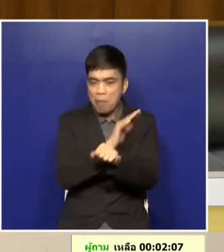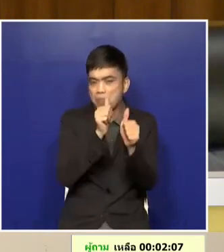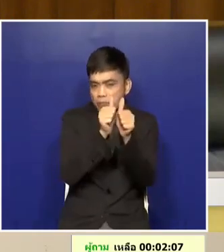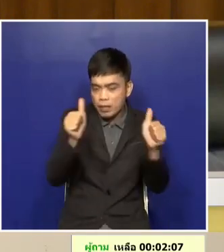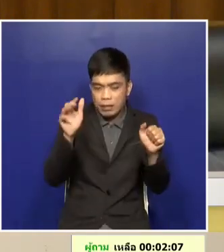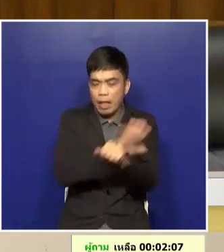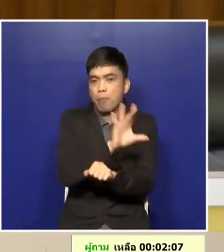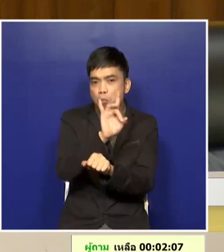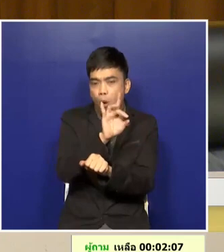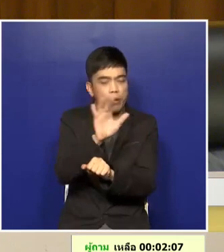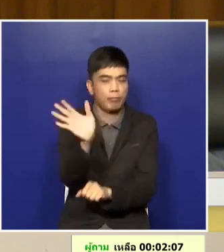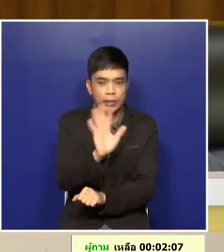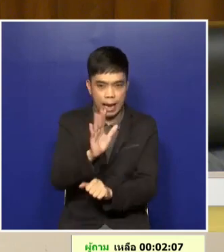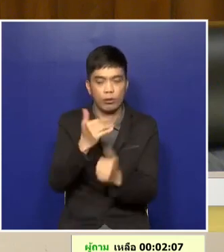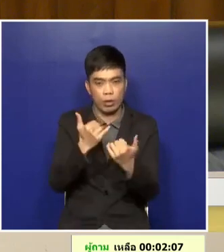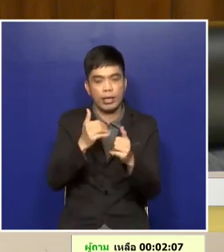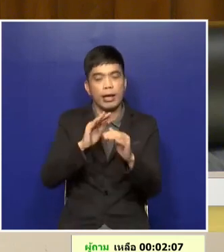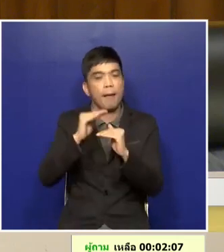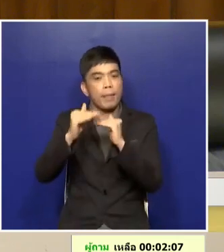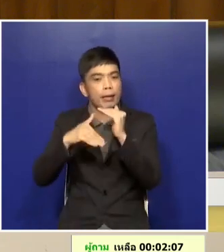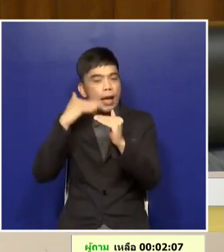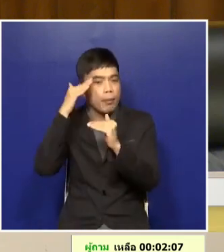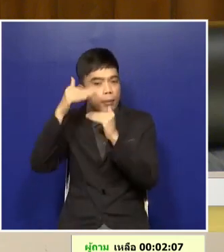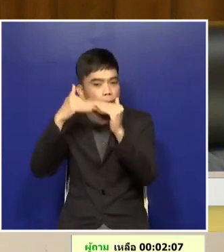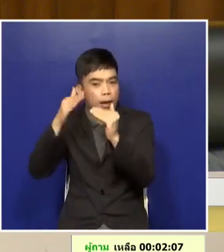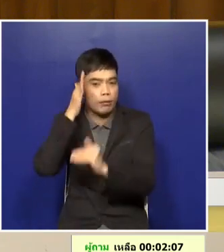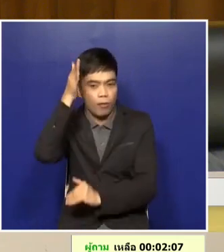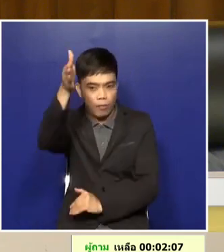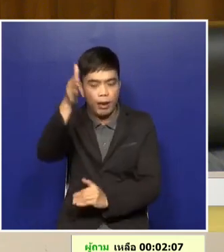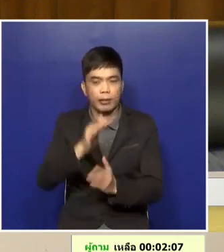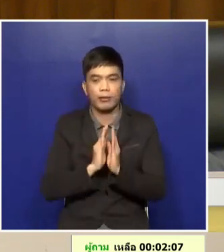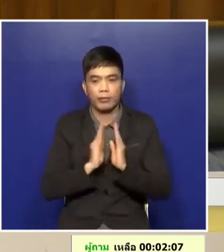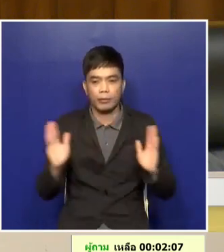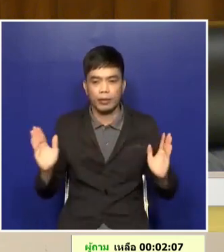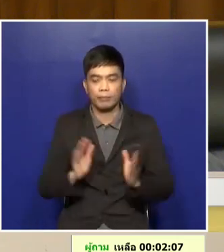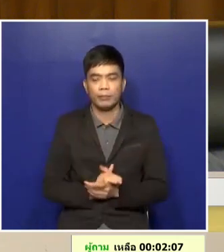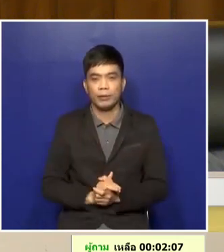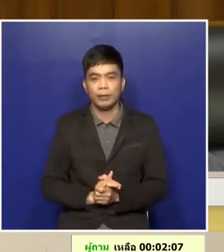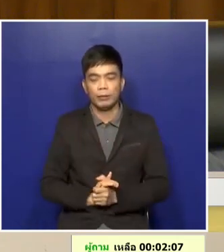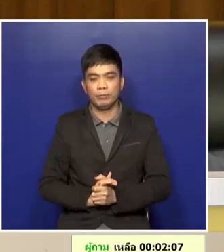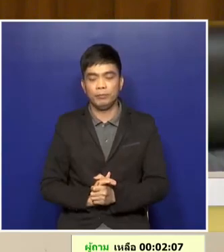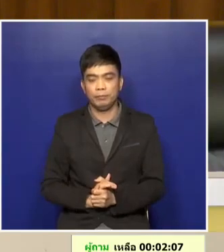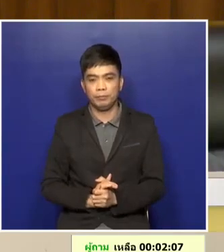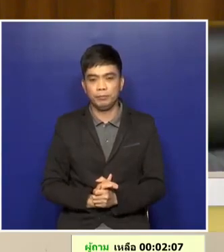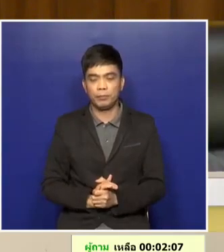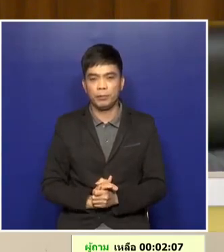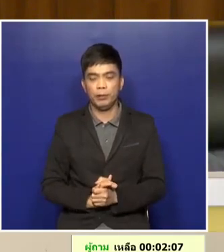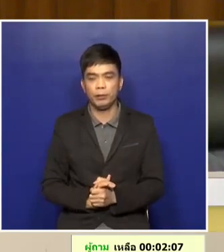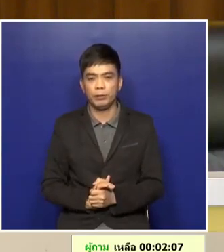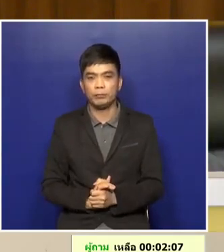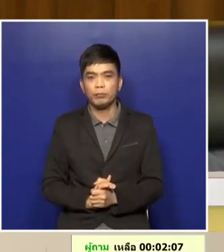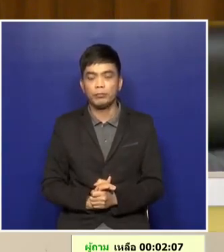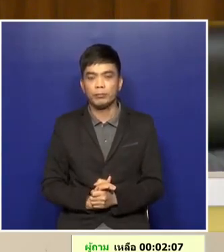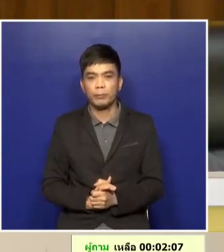ความเห็นไว้ผมก็คิดว่าเป็นประโยชน์นะครับก็จะรับไปปรับปรุงนะครับ ครับท่านประธานครับเดี๋ยวขอนิดนึง